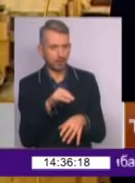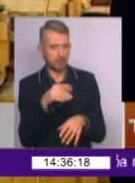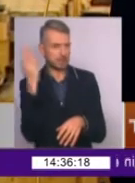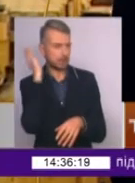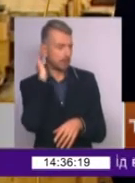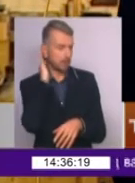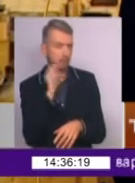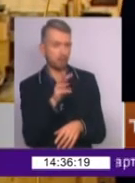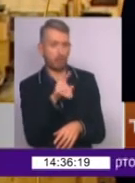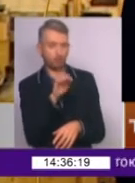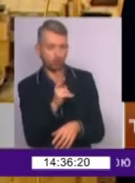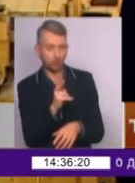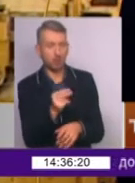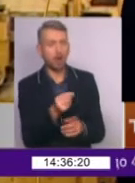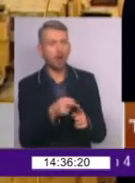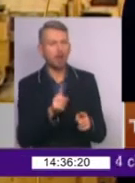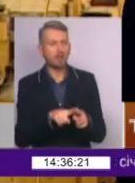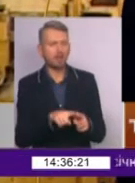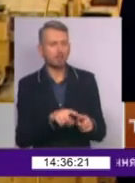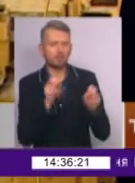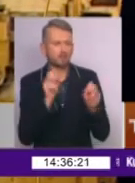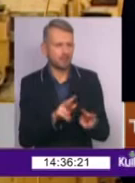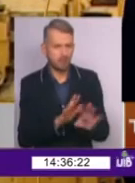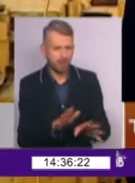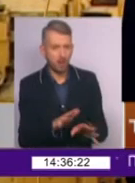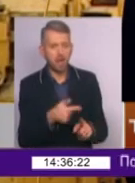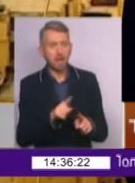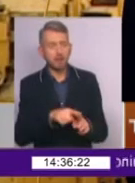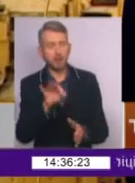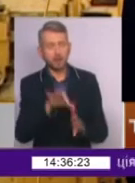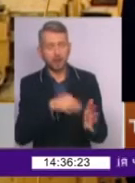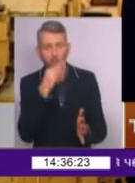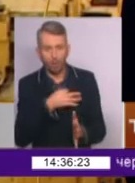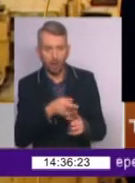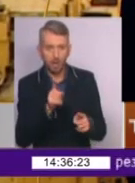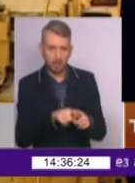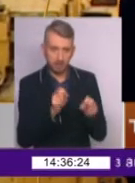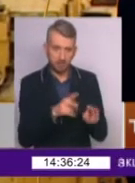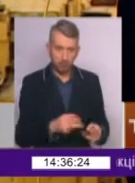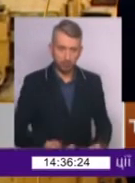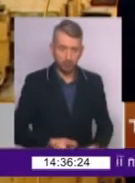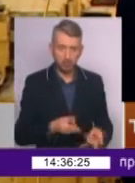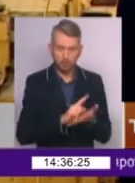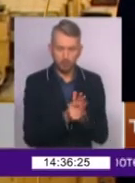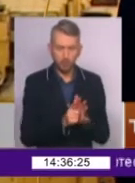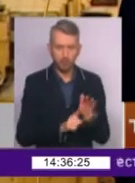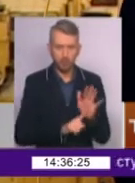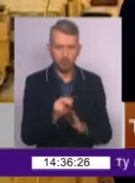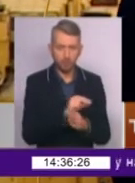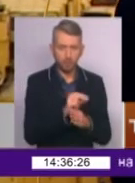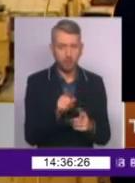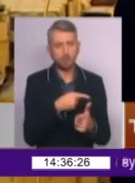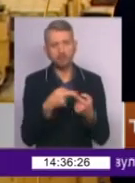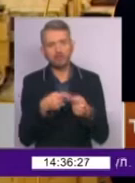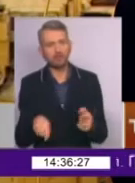зато це дає нам відповідь, чи це небезпечно для життя, ми маємо терміново почати лікувати, чи це